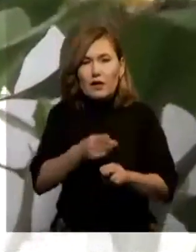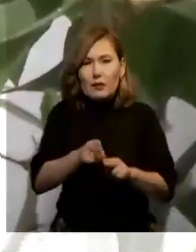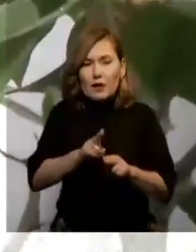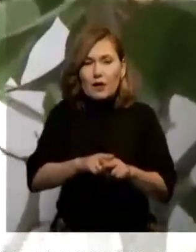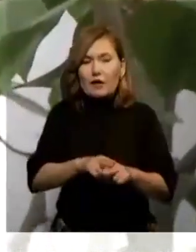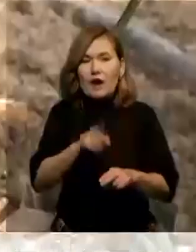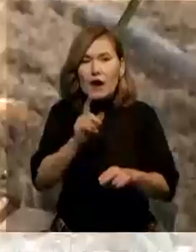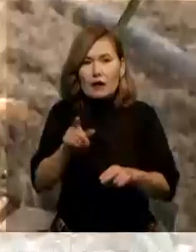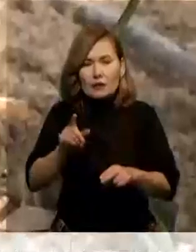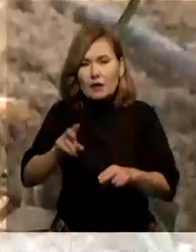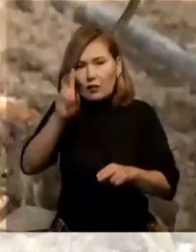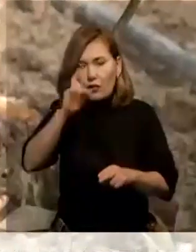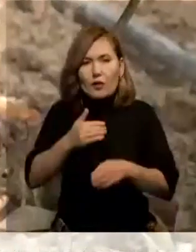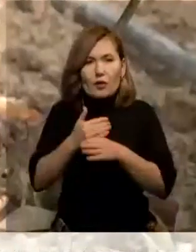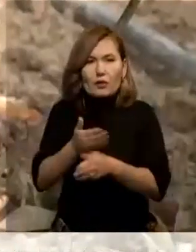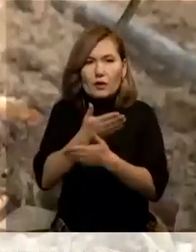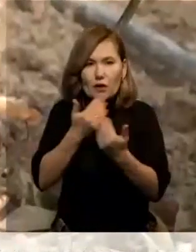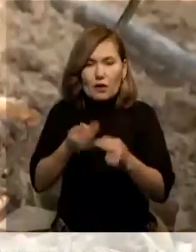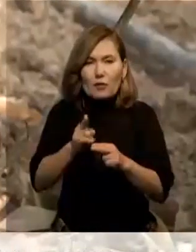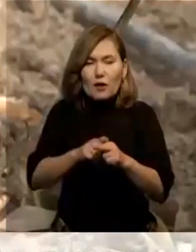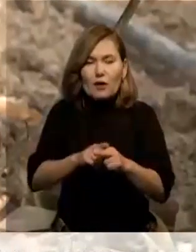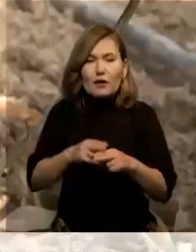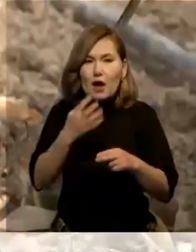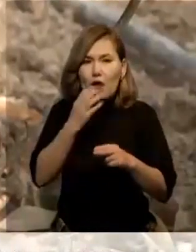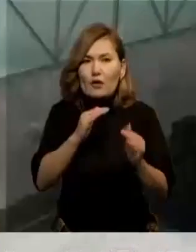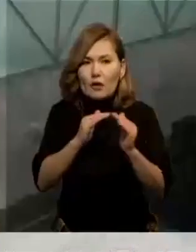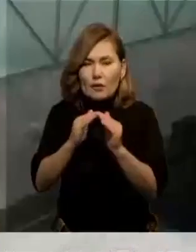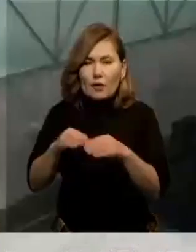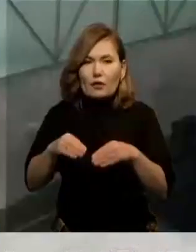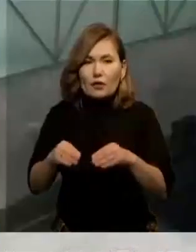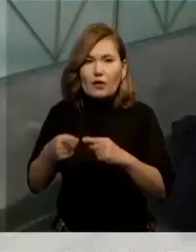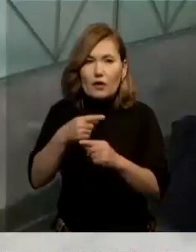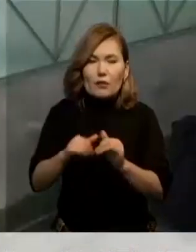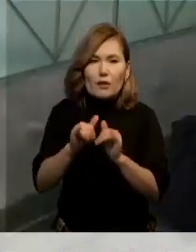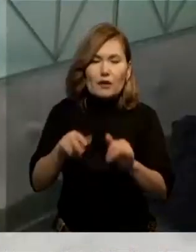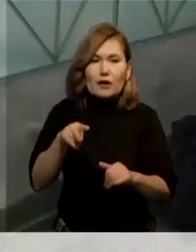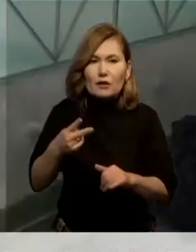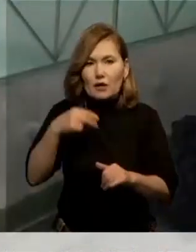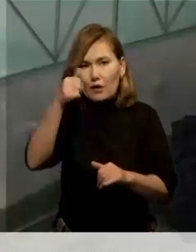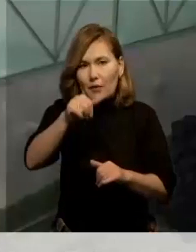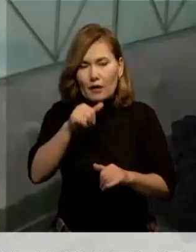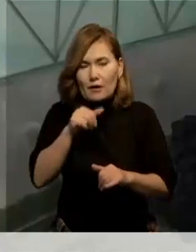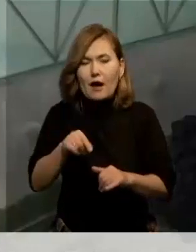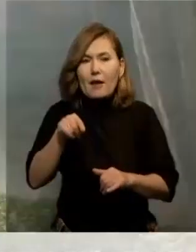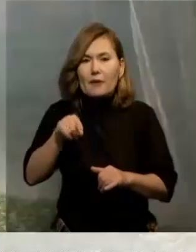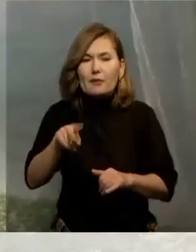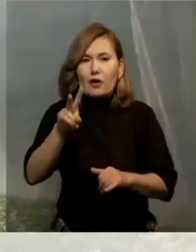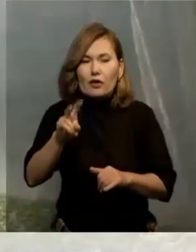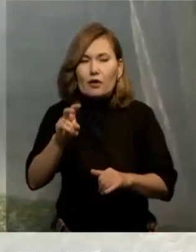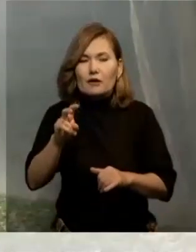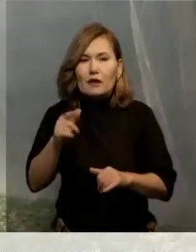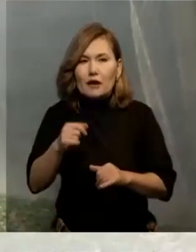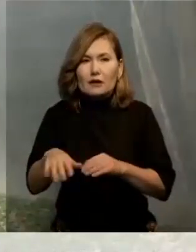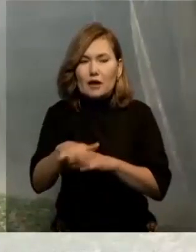тарапынан субсидия төленбейді. Алайда өңірде жылжай шаруашылығы қарқынды дамып келеді. 2020 жылы 1246 гектар жылжай болса,